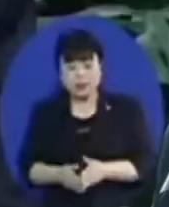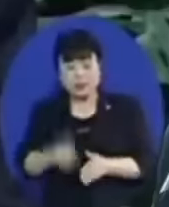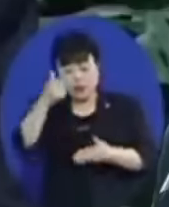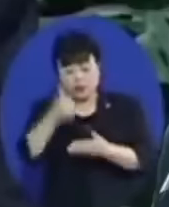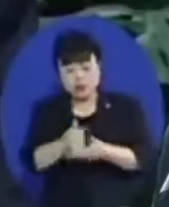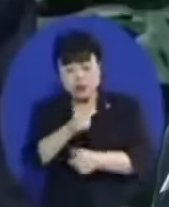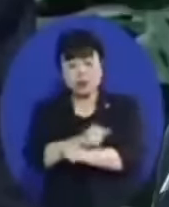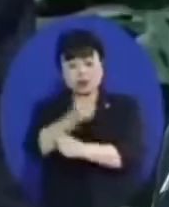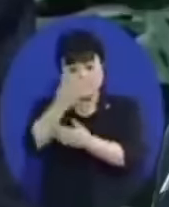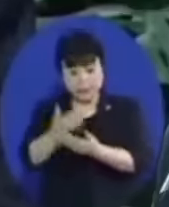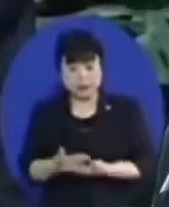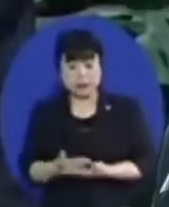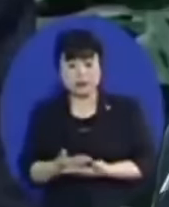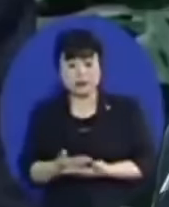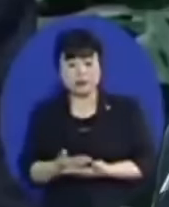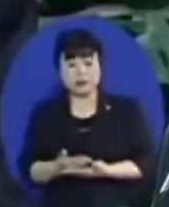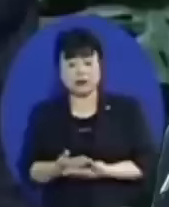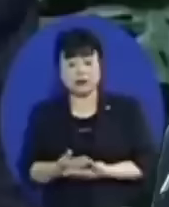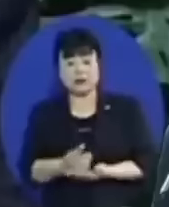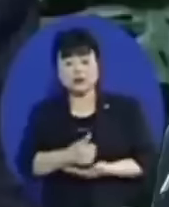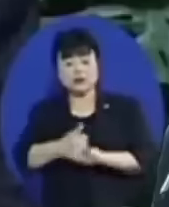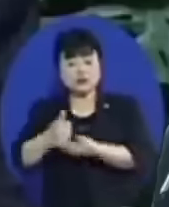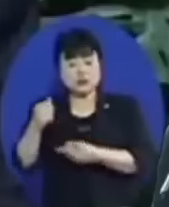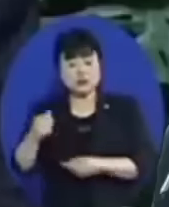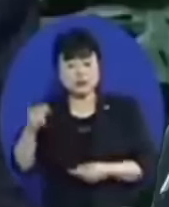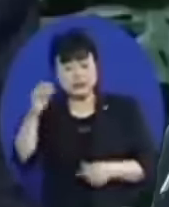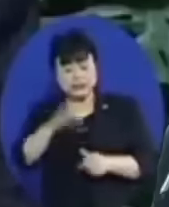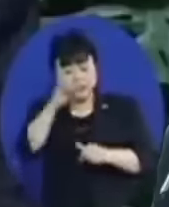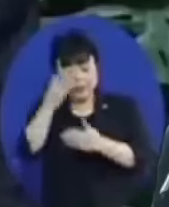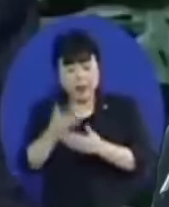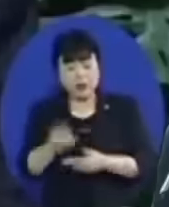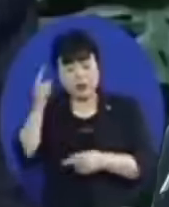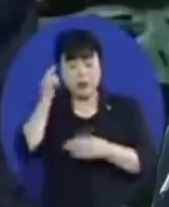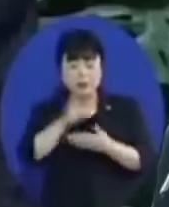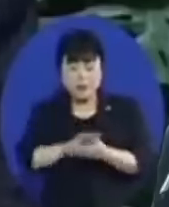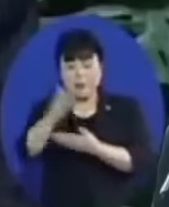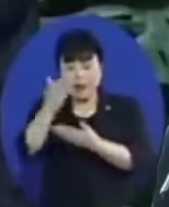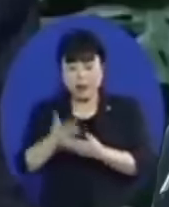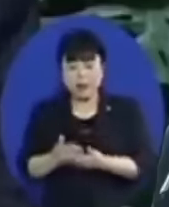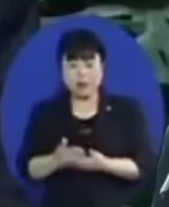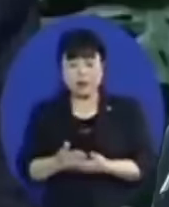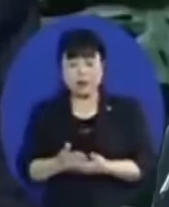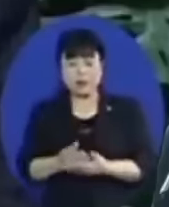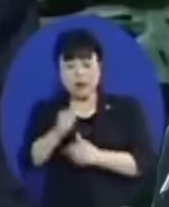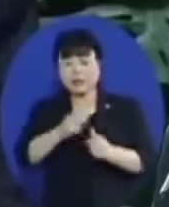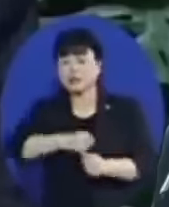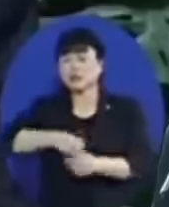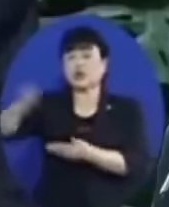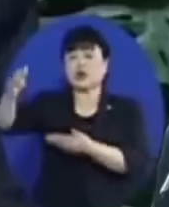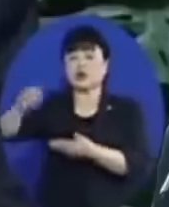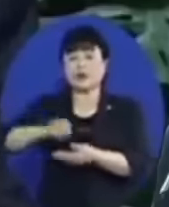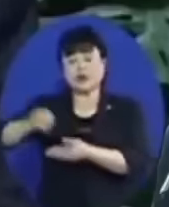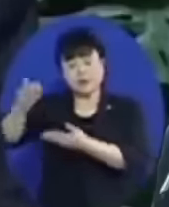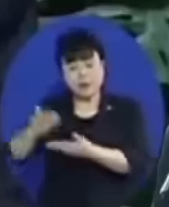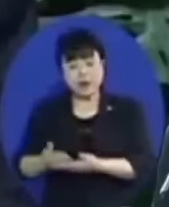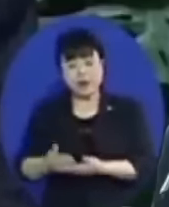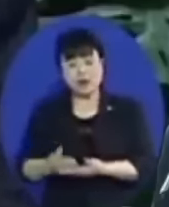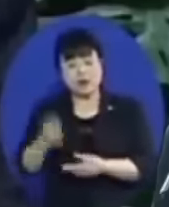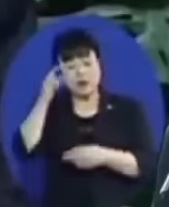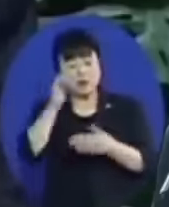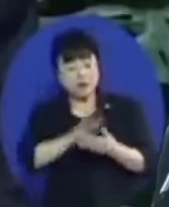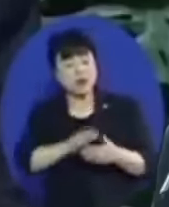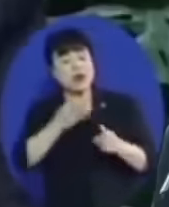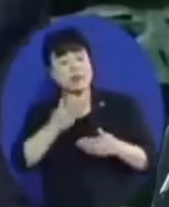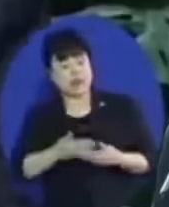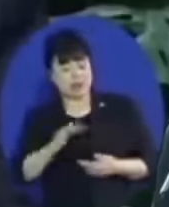죄를 사하시고 그가 징계를 받음으로 우리가 평화를 누리고 하나님께 쫓겨나서 버림을 받음으로 우리와 하나님과 화목되어 평화를